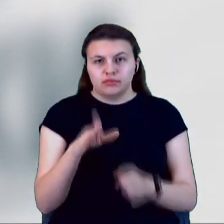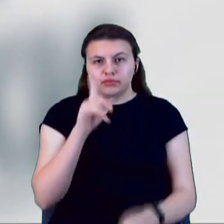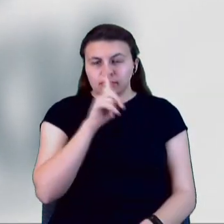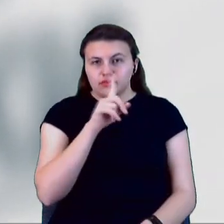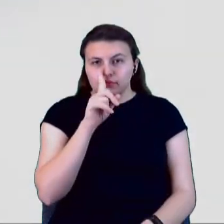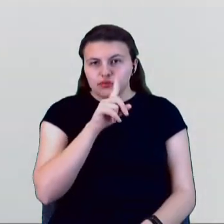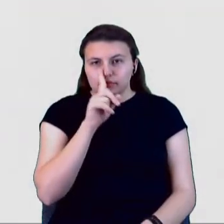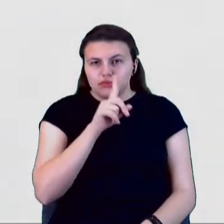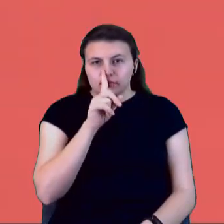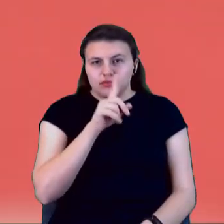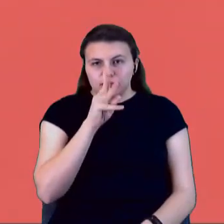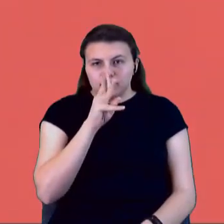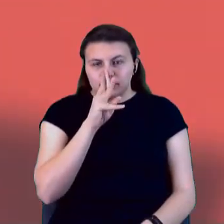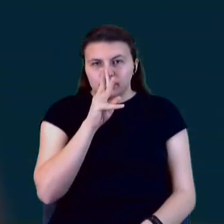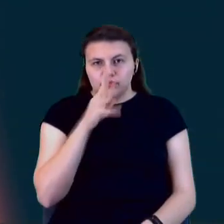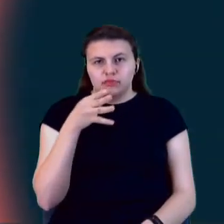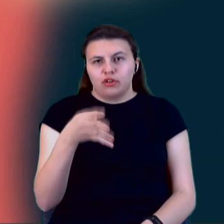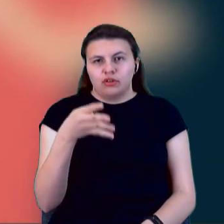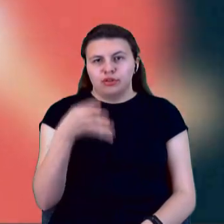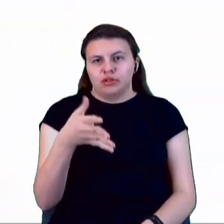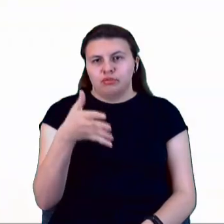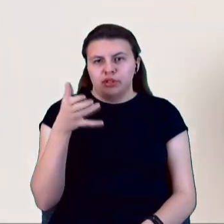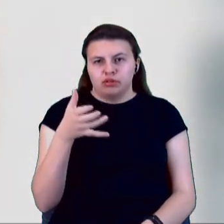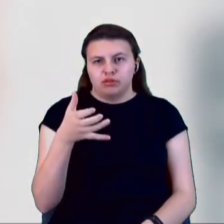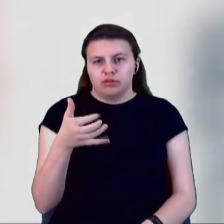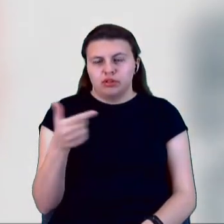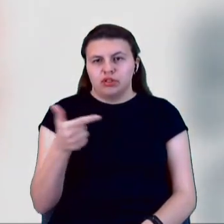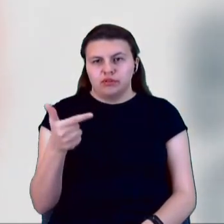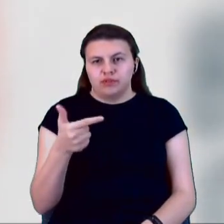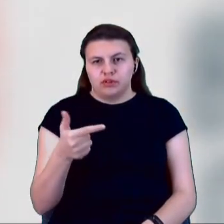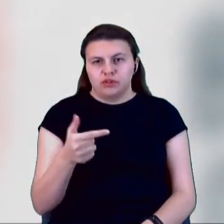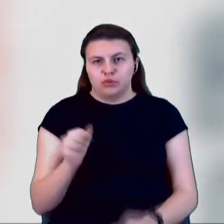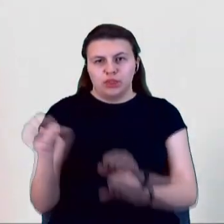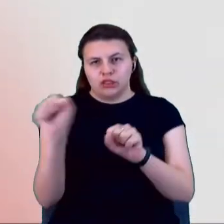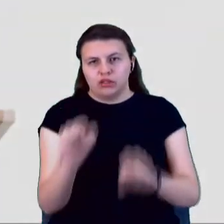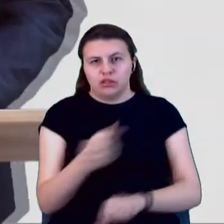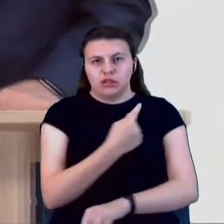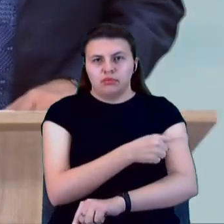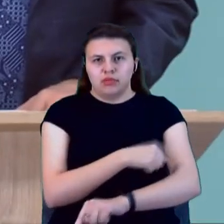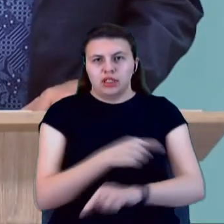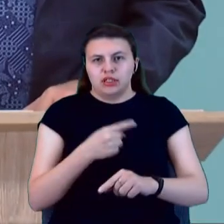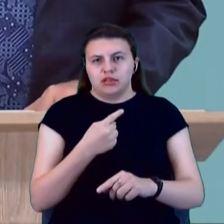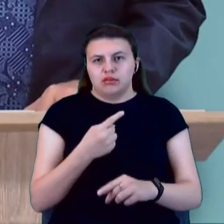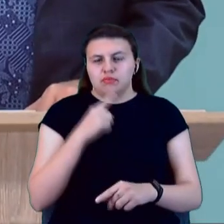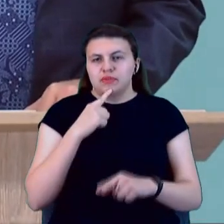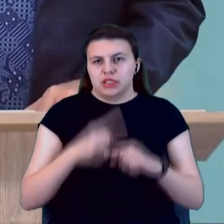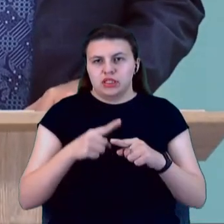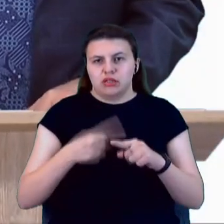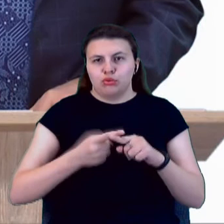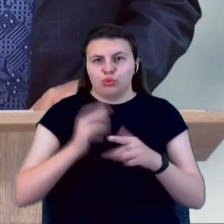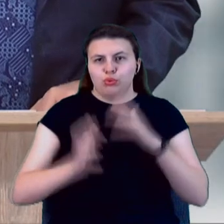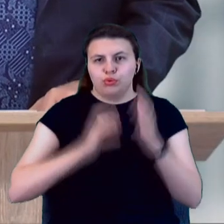мизерная зарплата 4-4,5 тысячи гривен у санитарки и у медсестры, которые ухаживают за тяжелыми больными. Это тяжелый